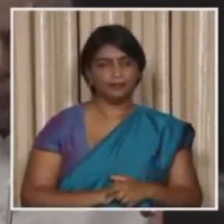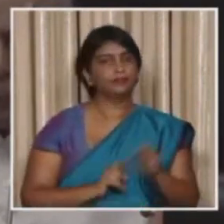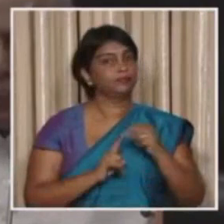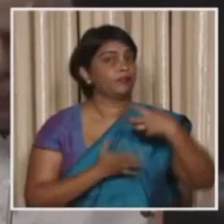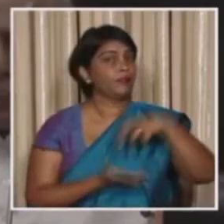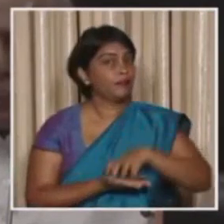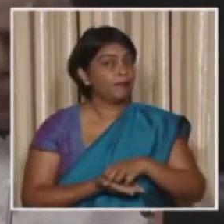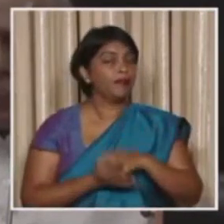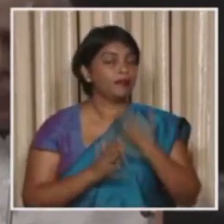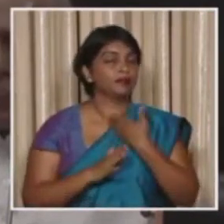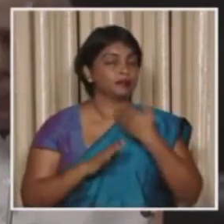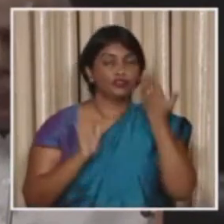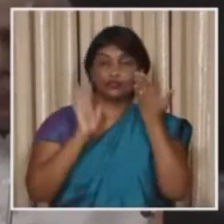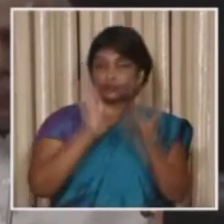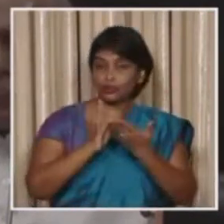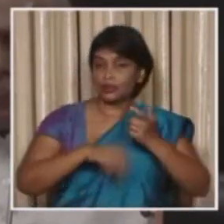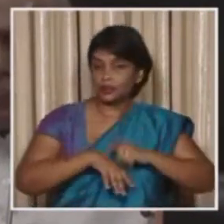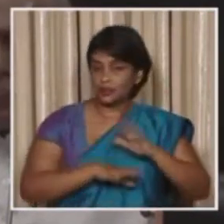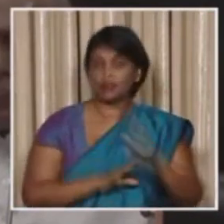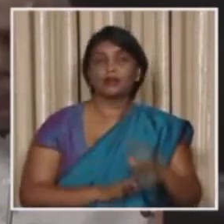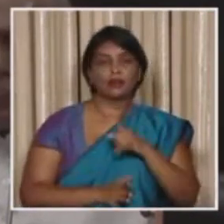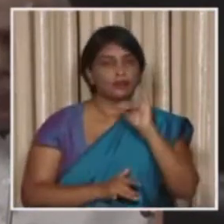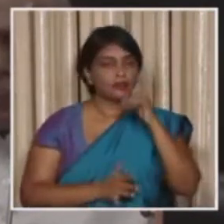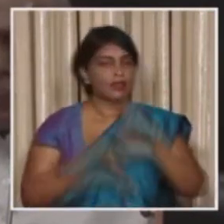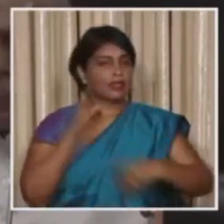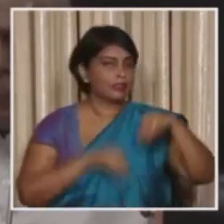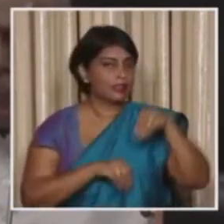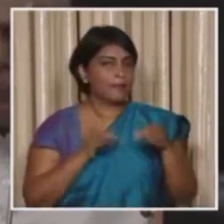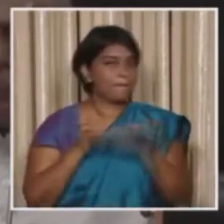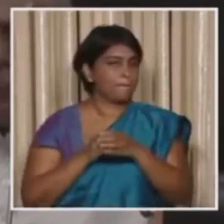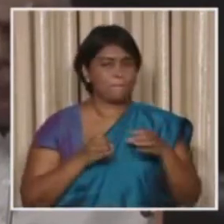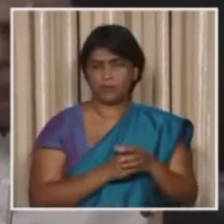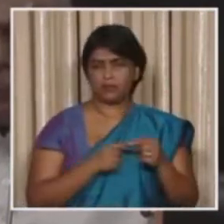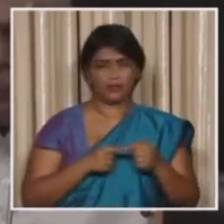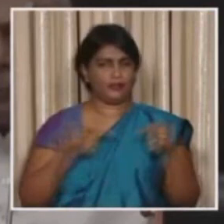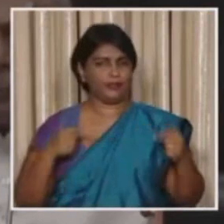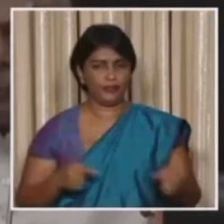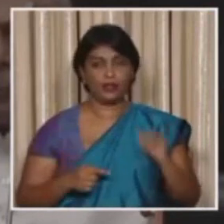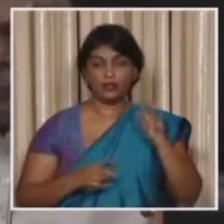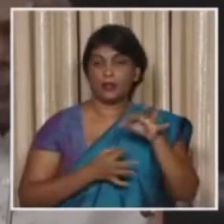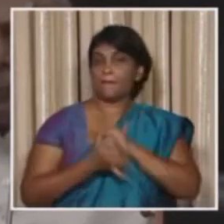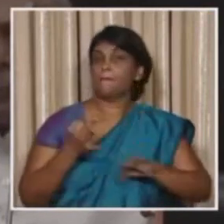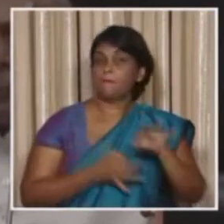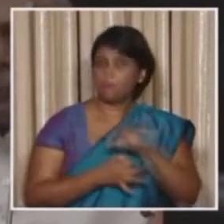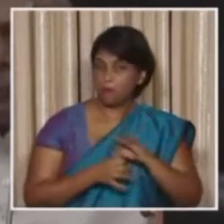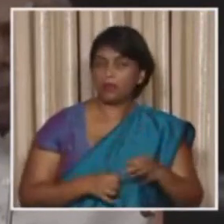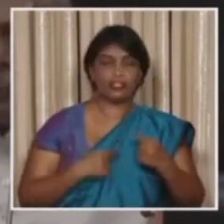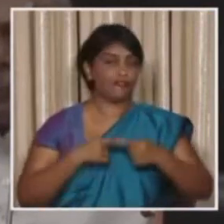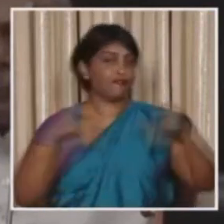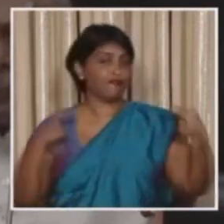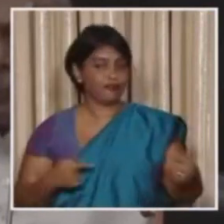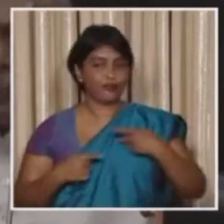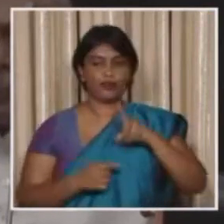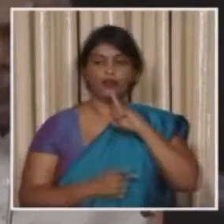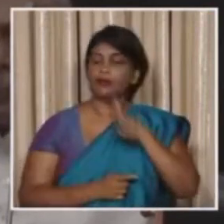පළාත් සභාව හඳුන්වා දෙන අවස්ථාවේ යයිමම් දේශපාලන පක්ෂයට විරුද්ධ වුණා. සමහර පක්ෂ ප්‍රජාතන්ත්‍රවාදී විරුද්ධත්වය ප්‍රකාශ කර